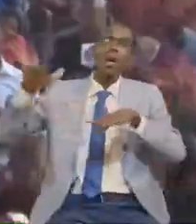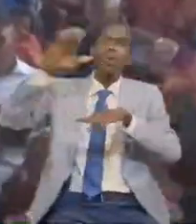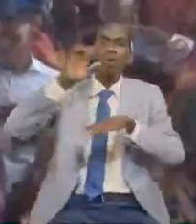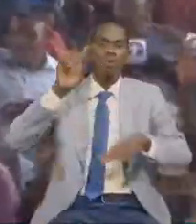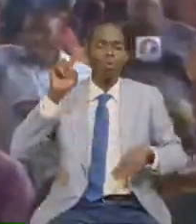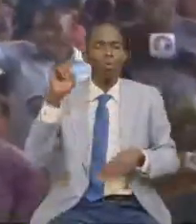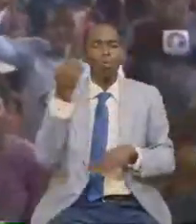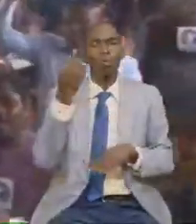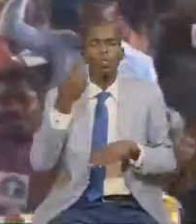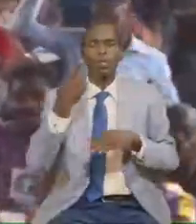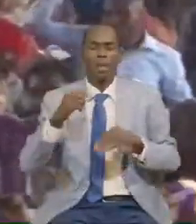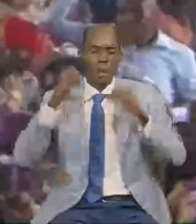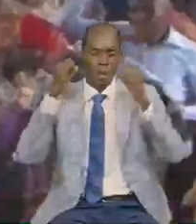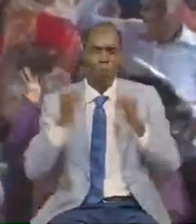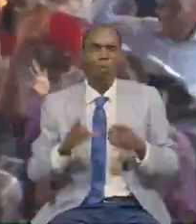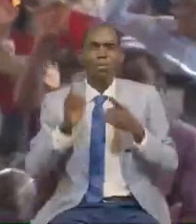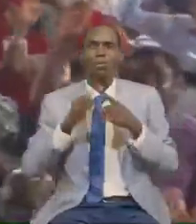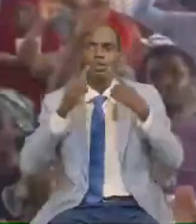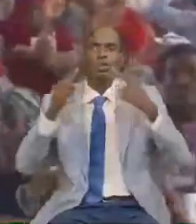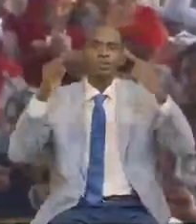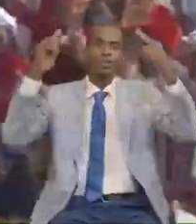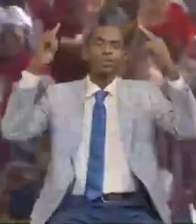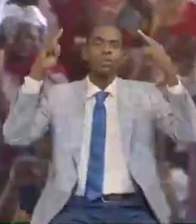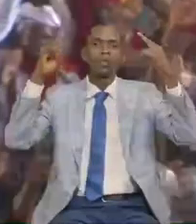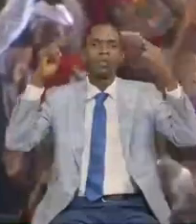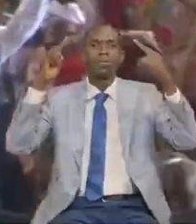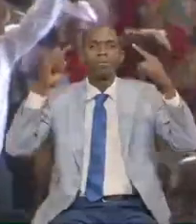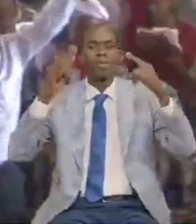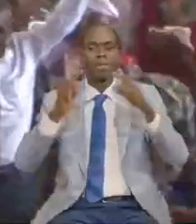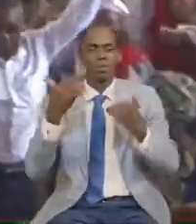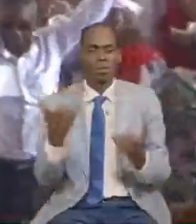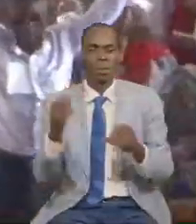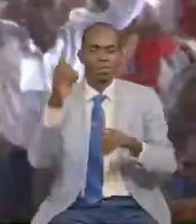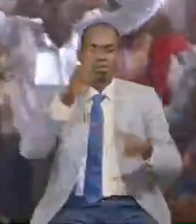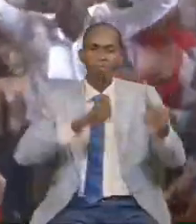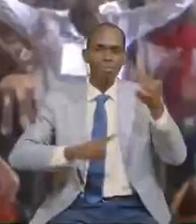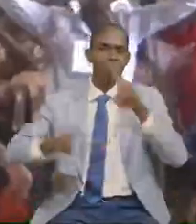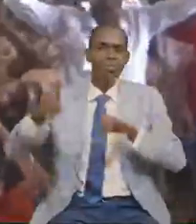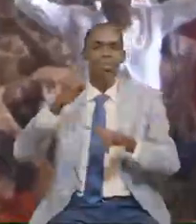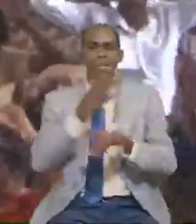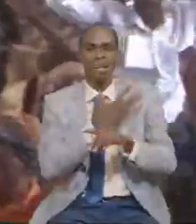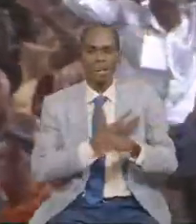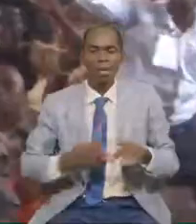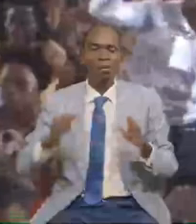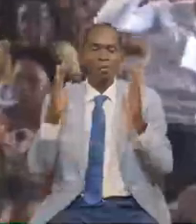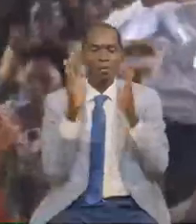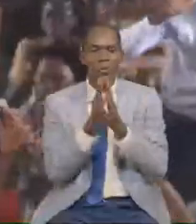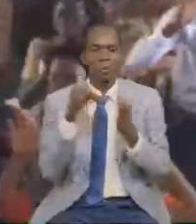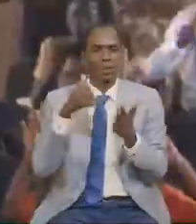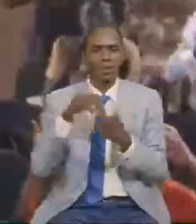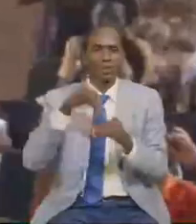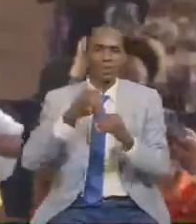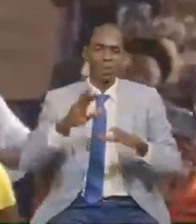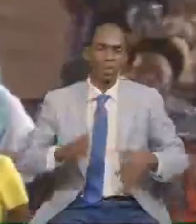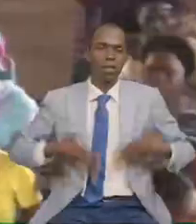la puissance pour réussir. Ouvre ta bouche et en fais une réalité. Ouvre ta bouche et